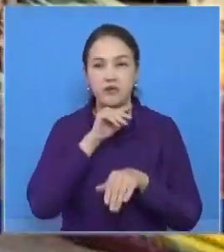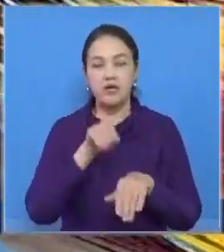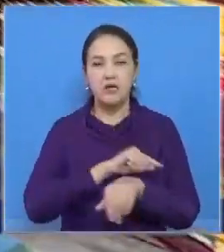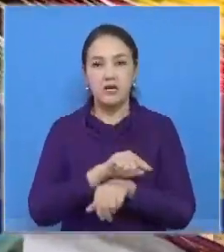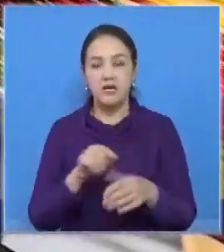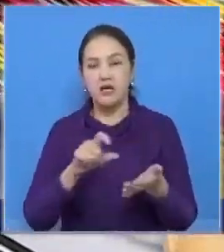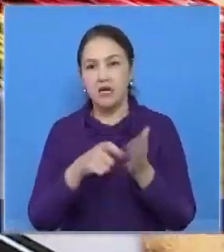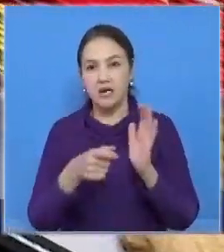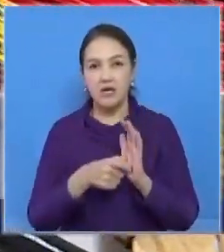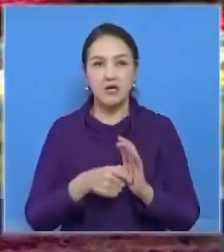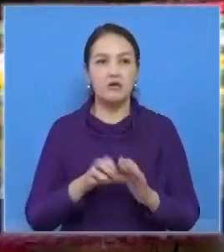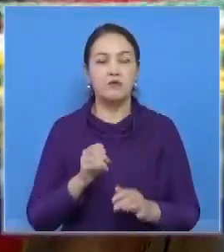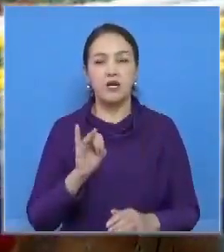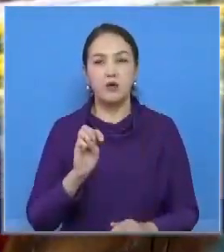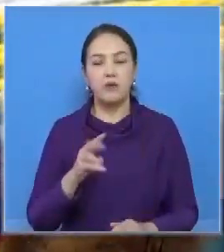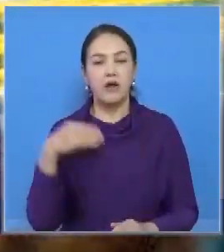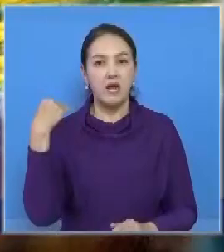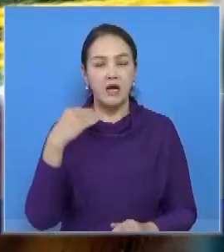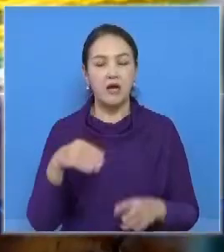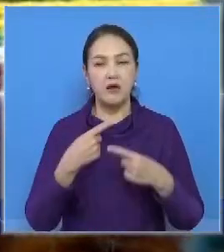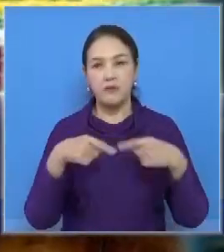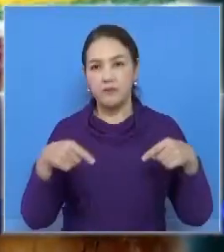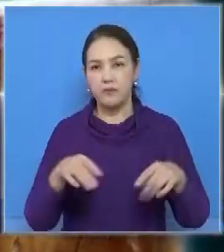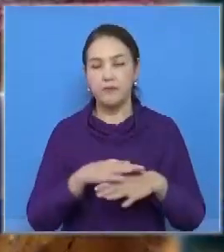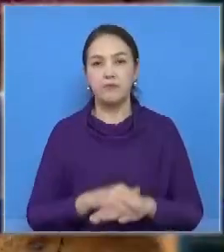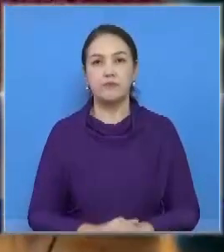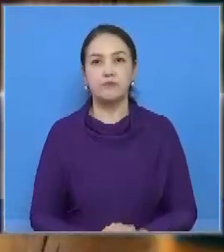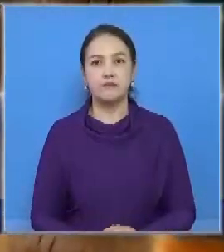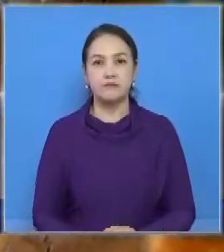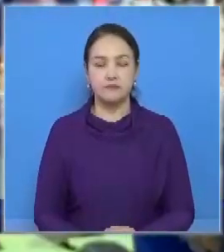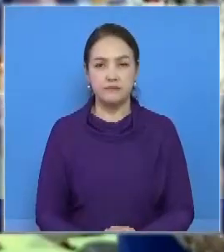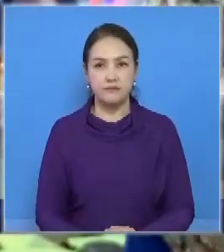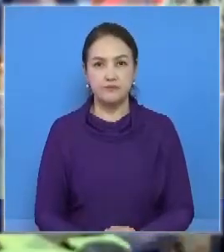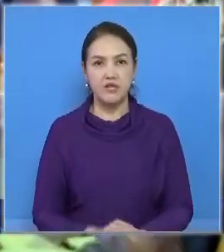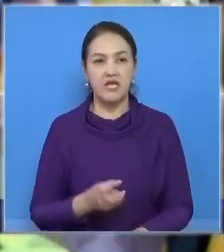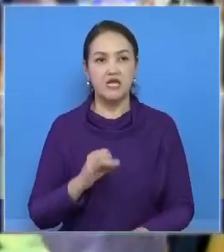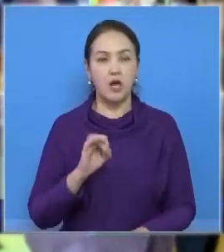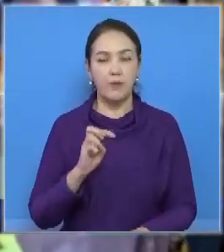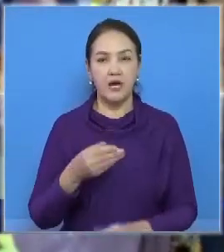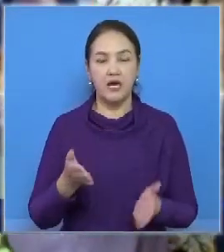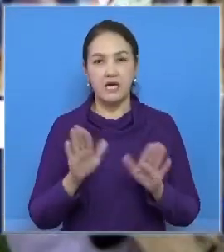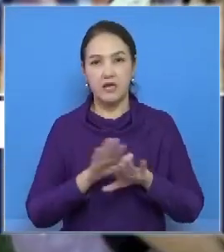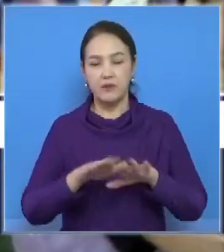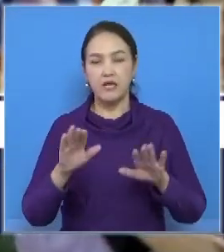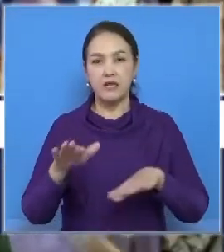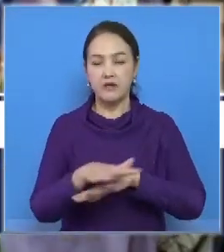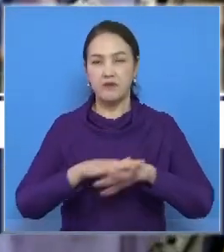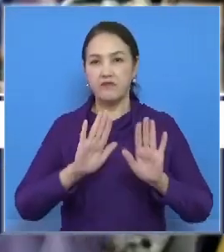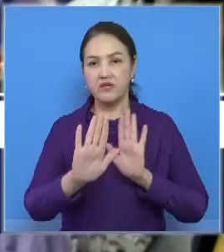областной ассоциации мастеров шебер-арта Актобе и многое другое. Организована выставка «Жадыгер жерде қалмасын»